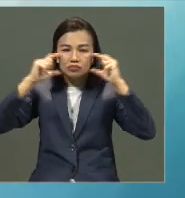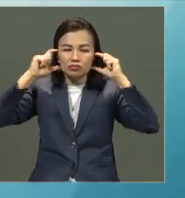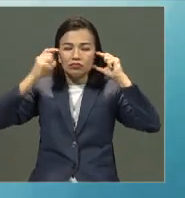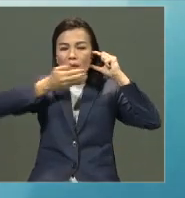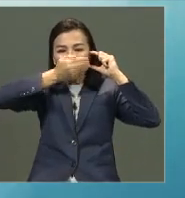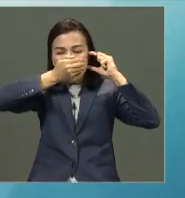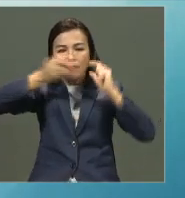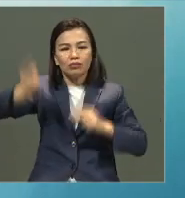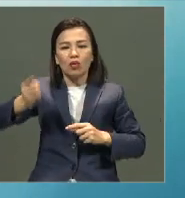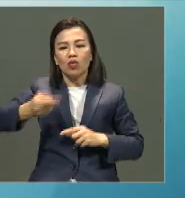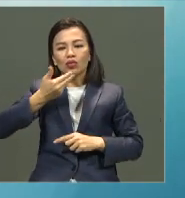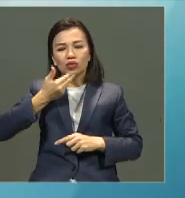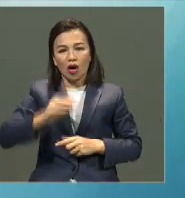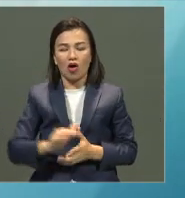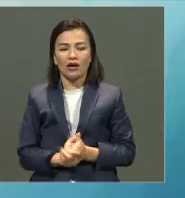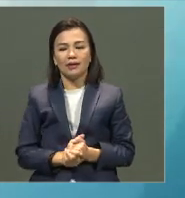และก็ให้ความ